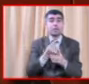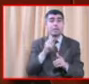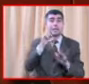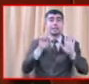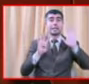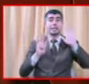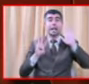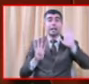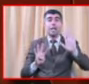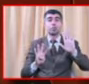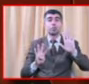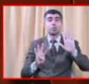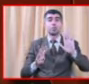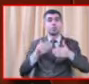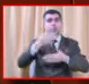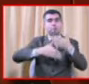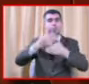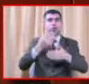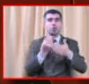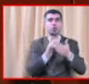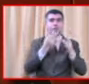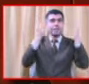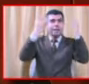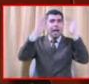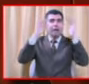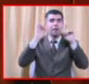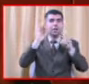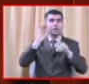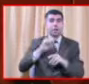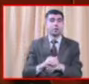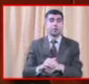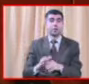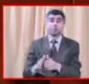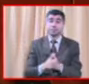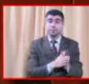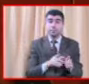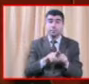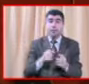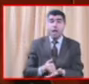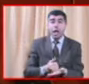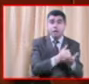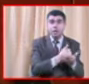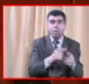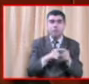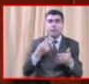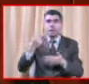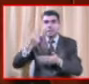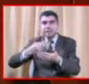مركز ثقافي خلال هذه السنوات الثلاث، الرفع من مستوى دعم المشاريع الثقافية والفنية